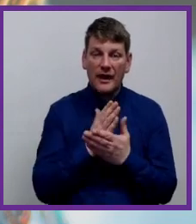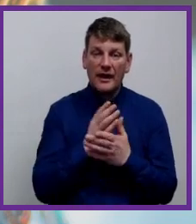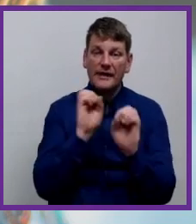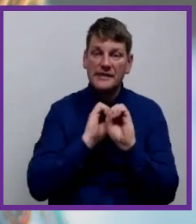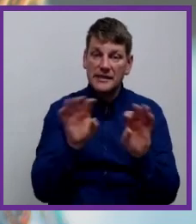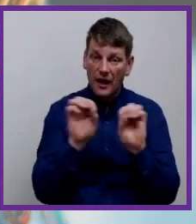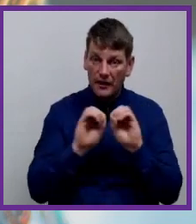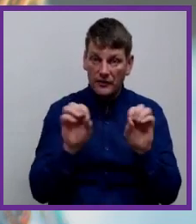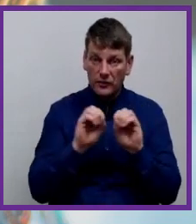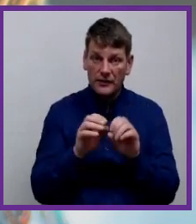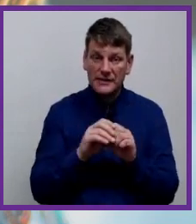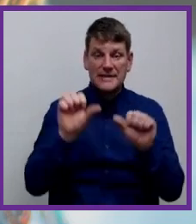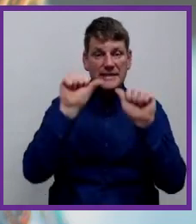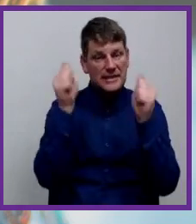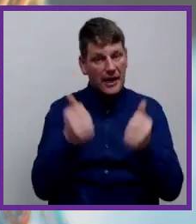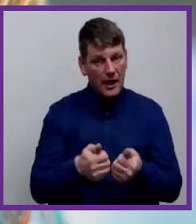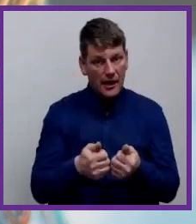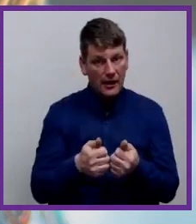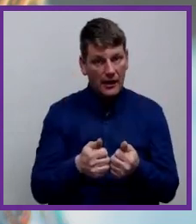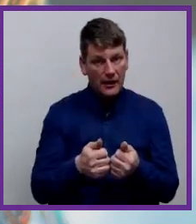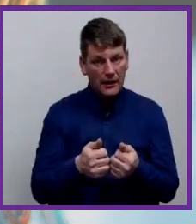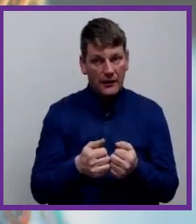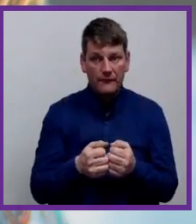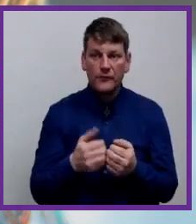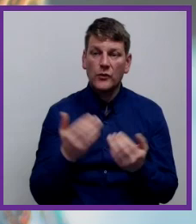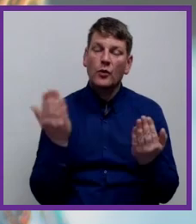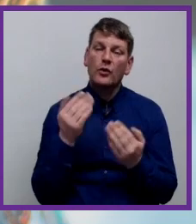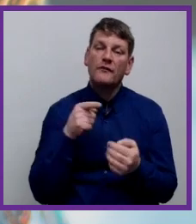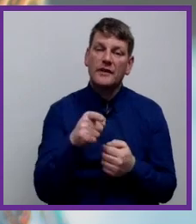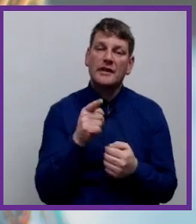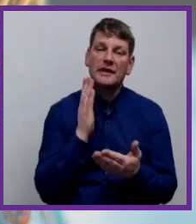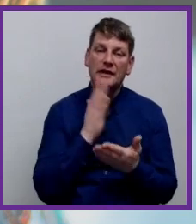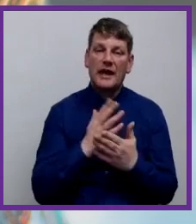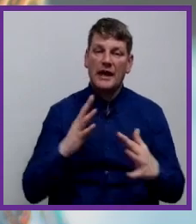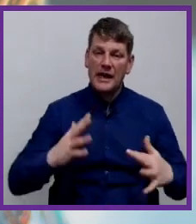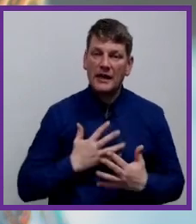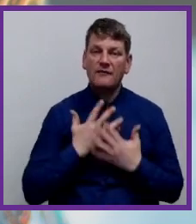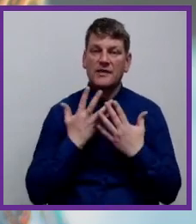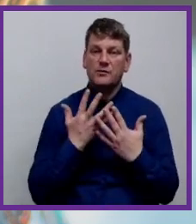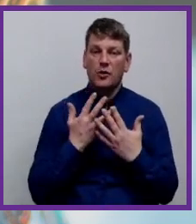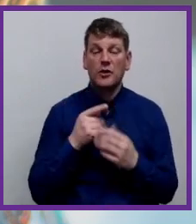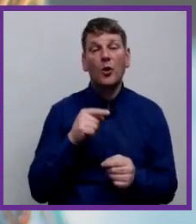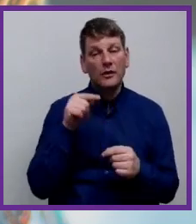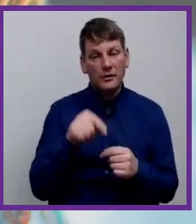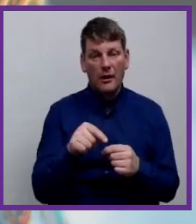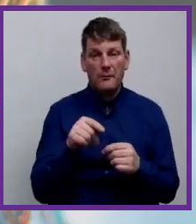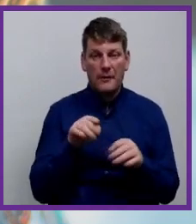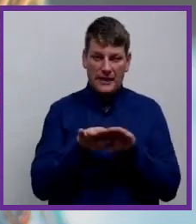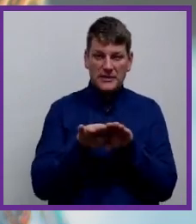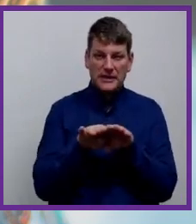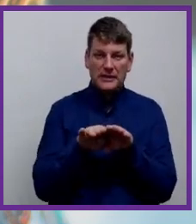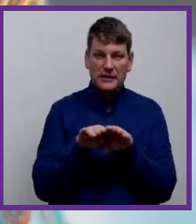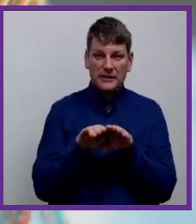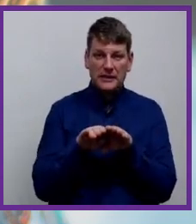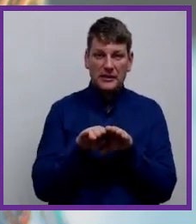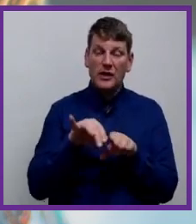izskaidroti stīli, kur viņi tiek iedvesmoti un tam līdzīgi. Un